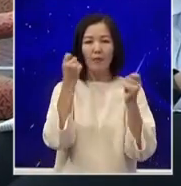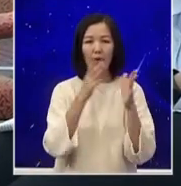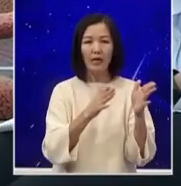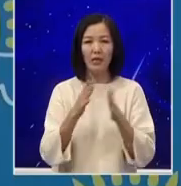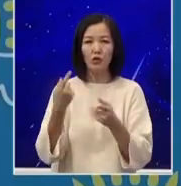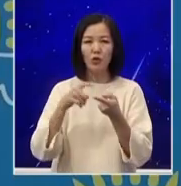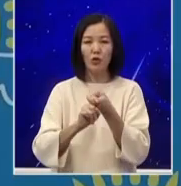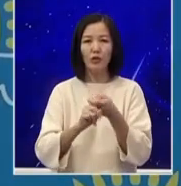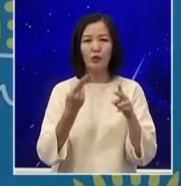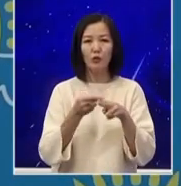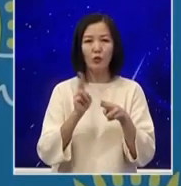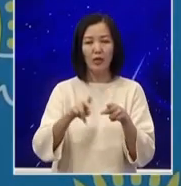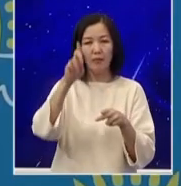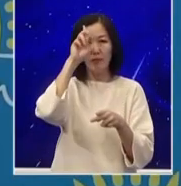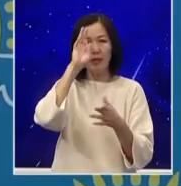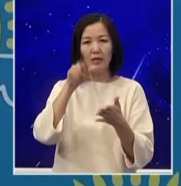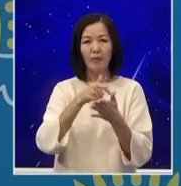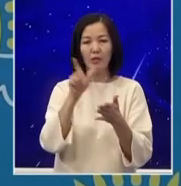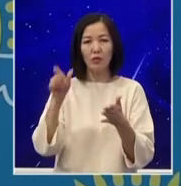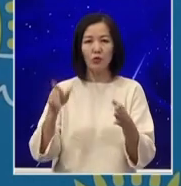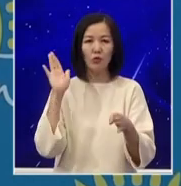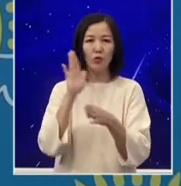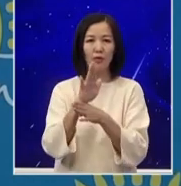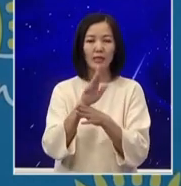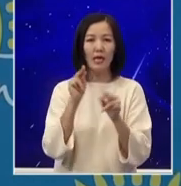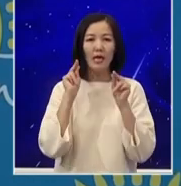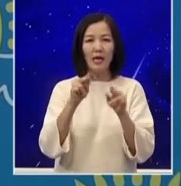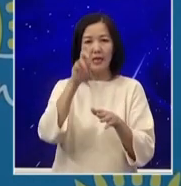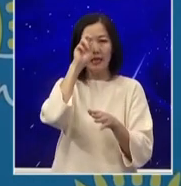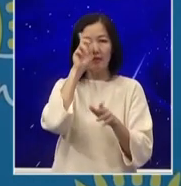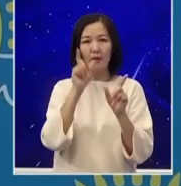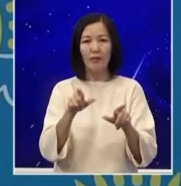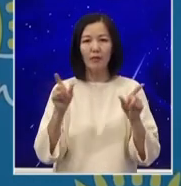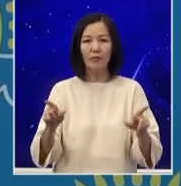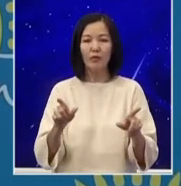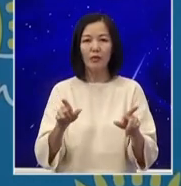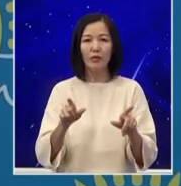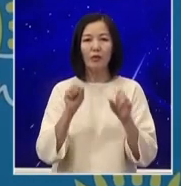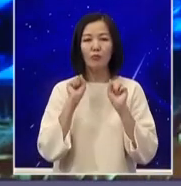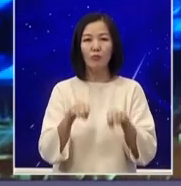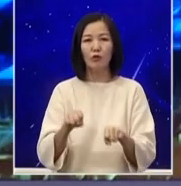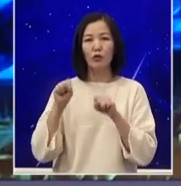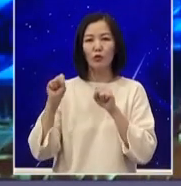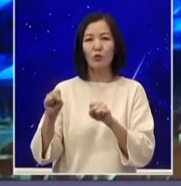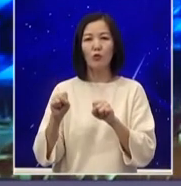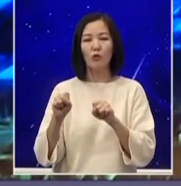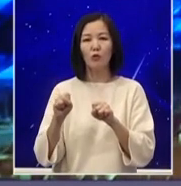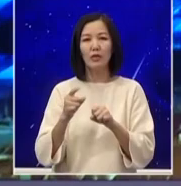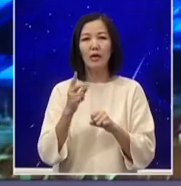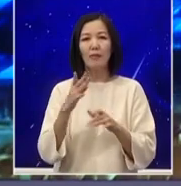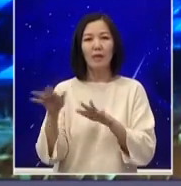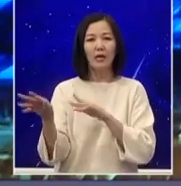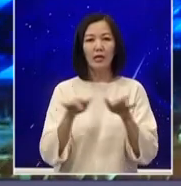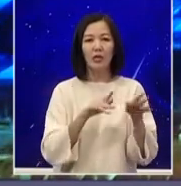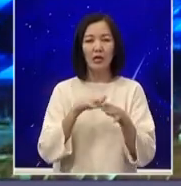жүйелендірілді. Сондай-ақ мемлекет басшысының жолдауына сәйкес әділетті мемлекет азаматтардың мүддесін қорғау жолында